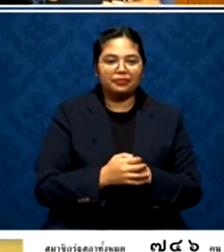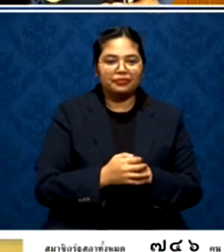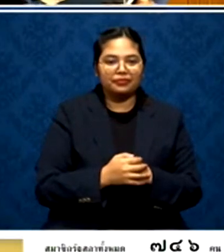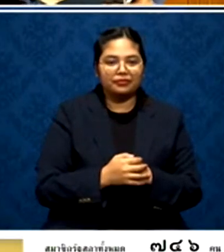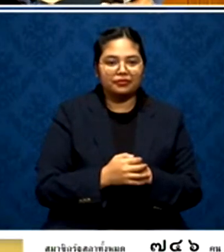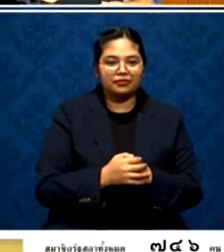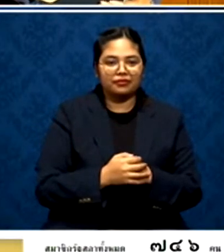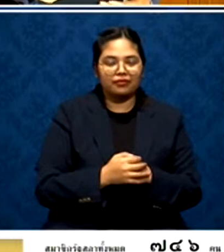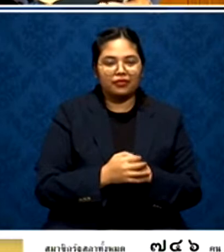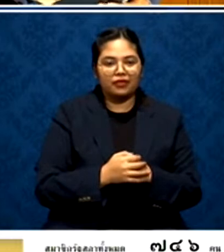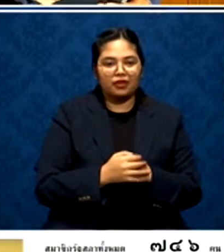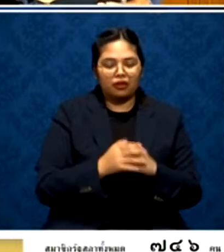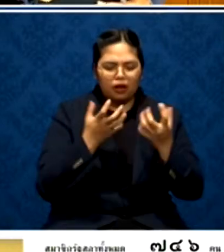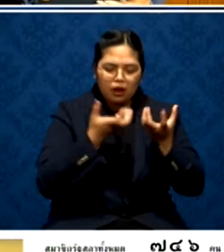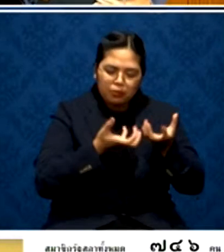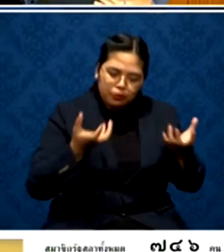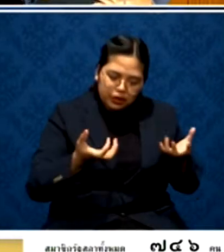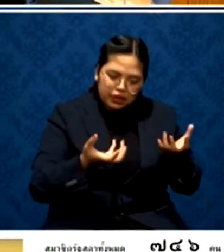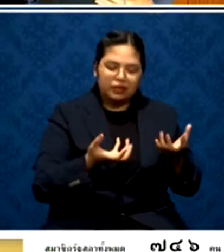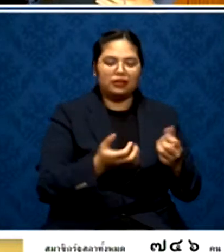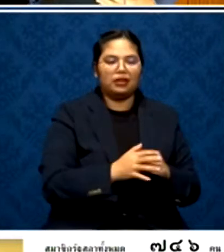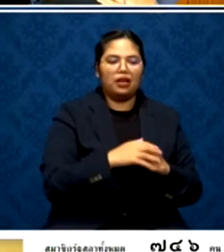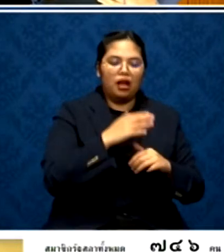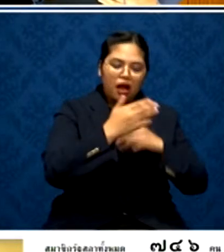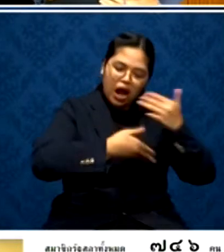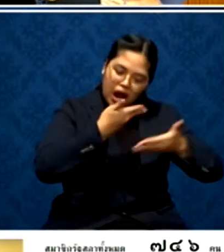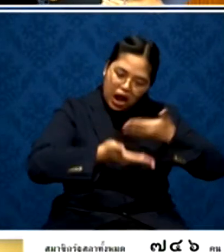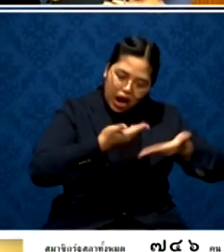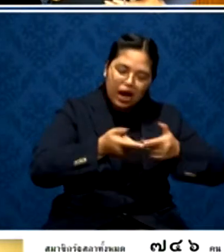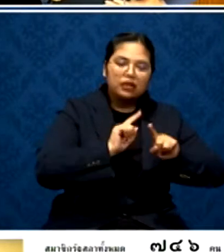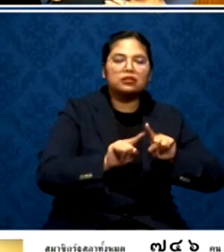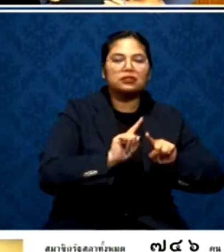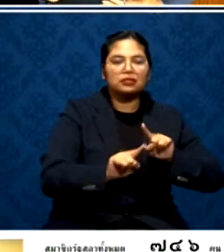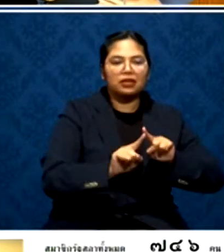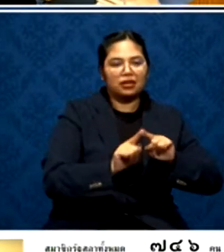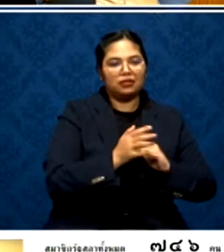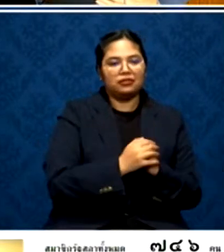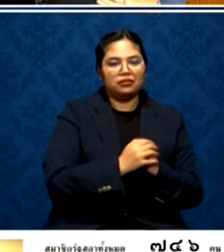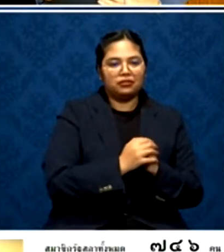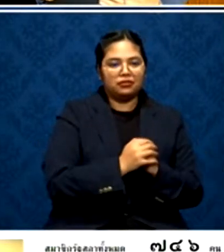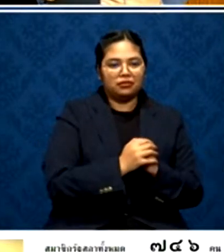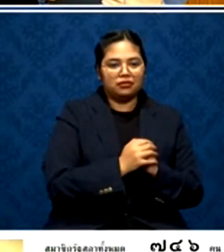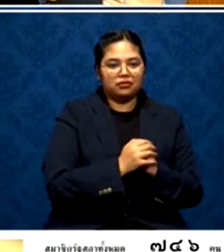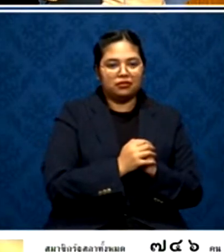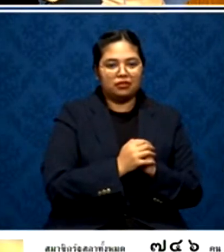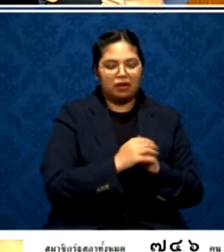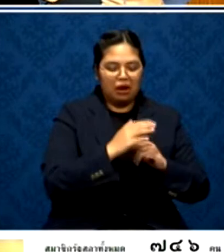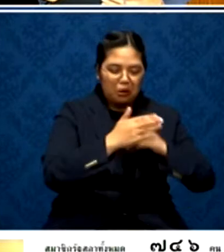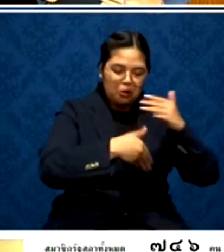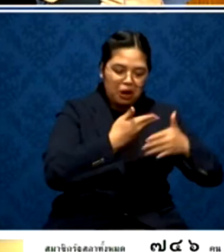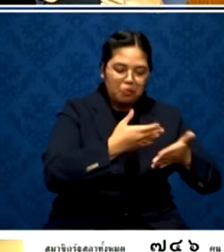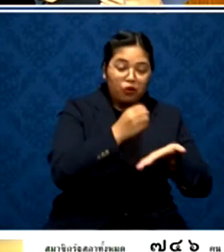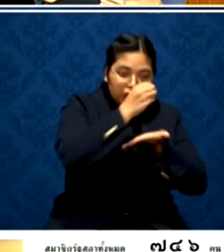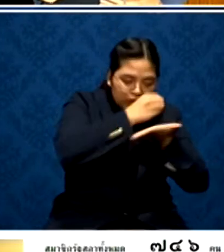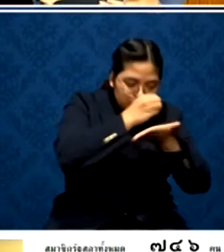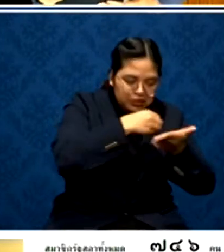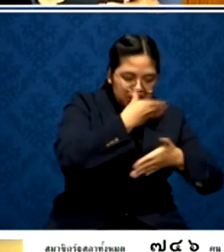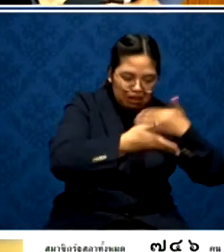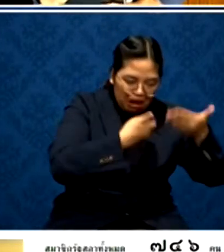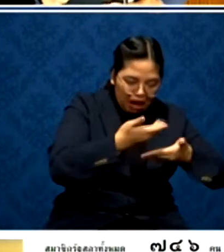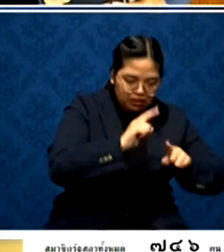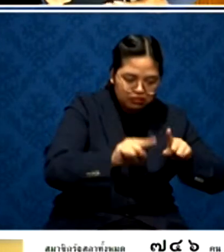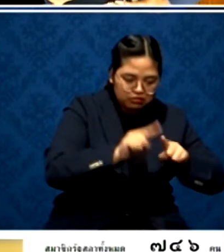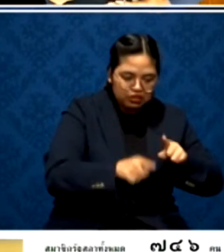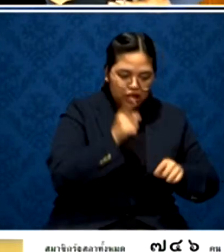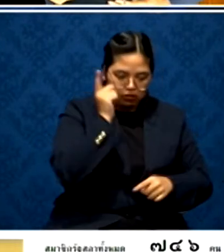ส่วนผู้ผลิตและผู้ค้าคือผู้ที่ต้องได้รับโทษตามกระบวนการยุติธรรมโดยใช้ม